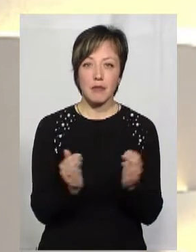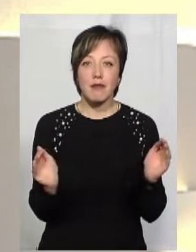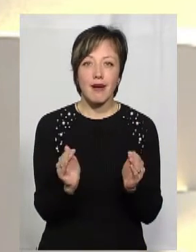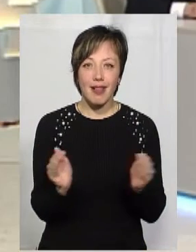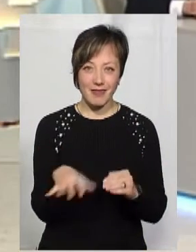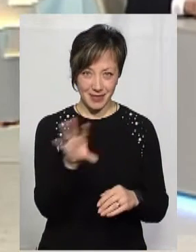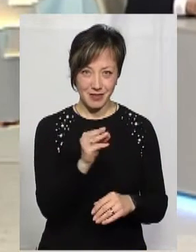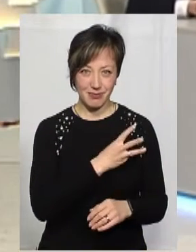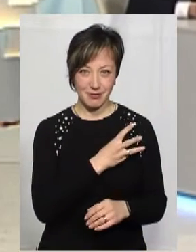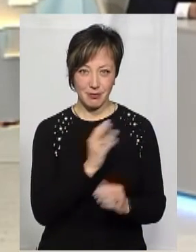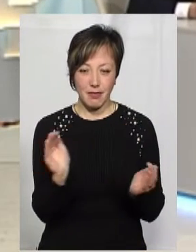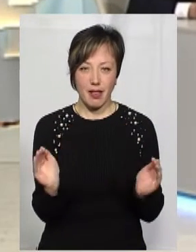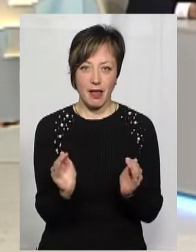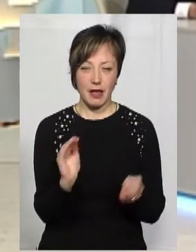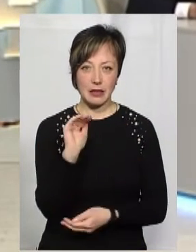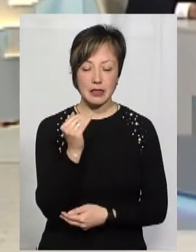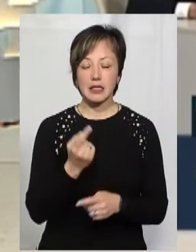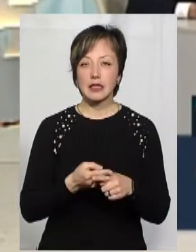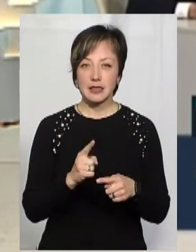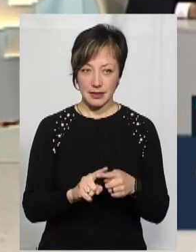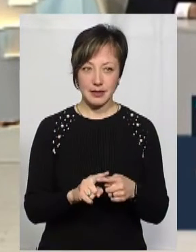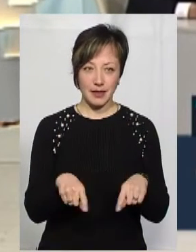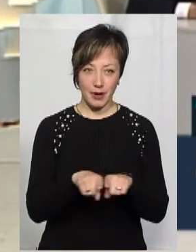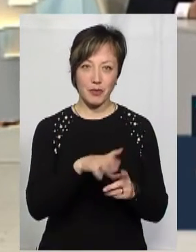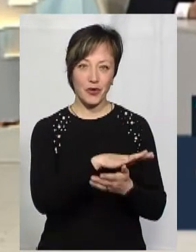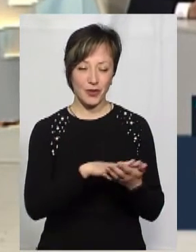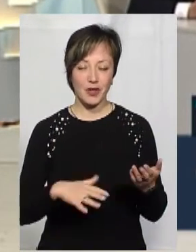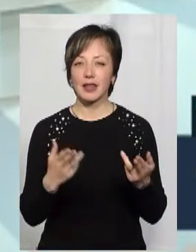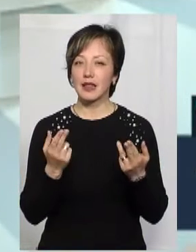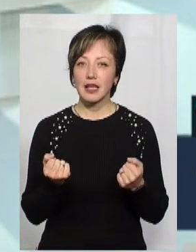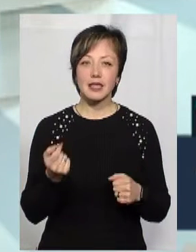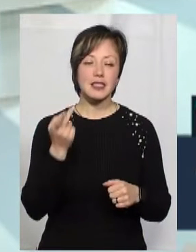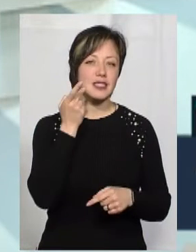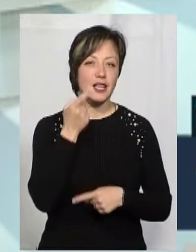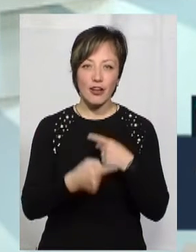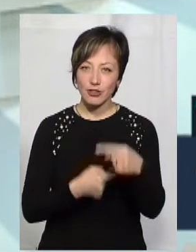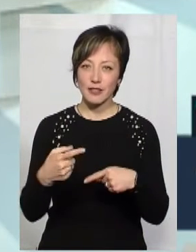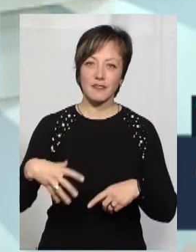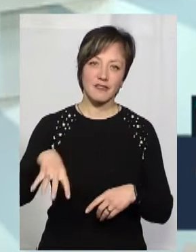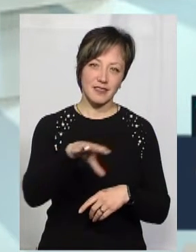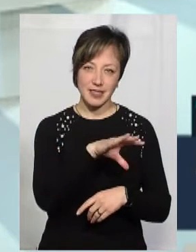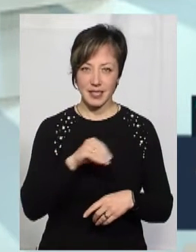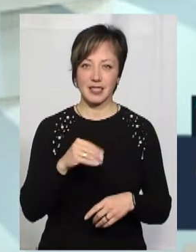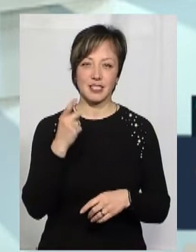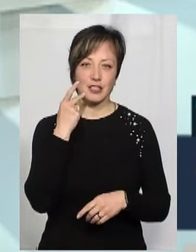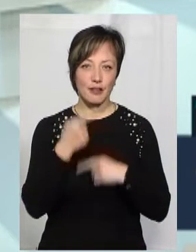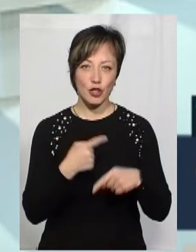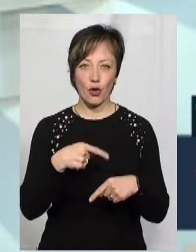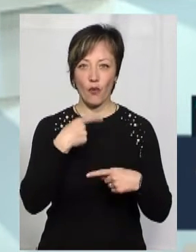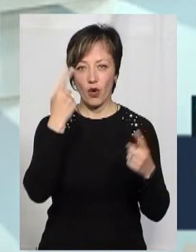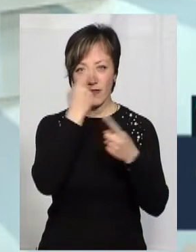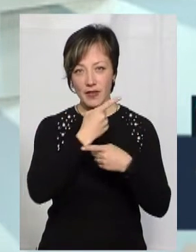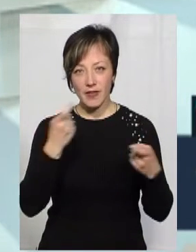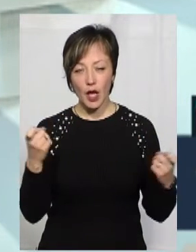зовсім малесеньку. Це є... є така тенденція, продовжується? Це практично є завжди у всіх, я завжди про це говорю в